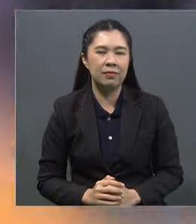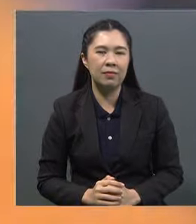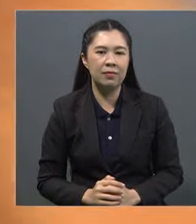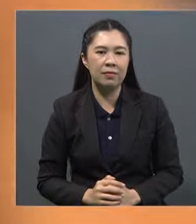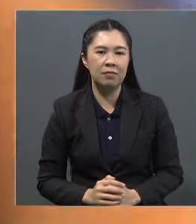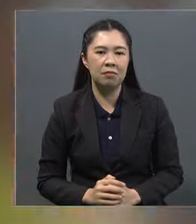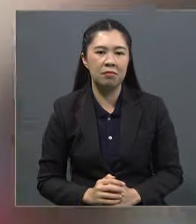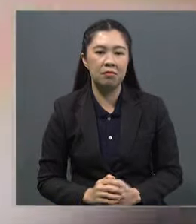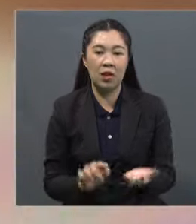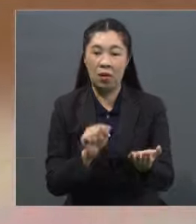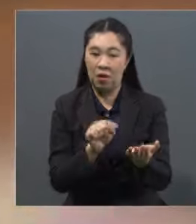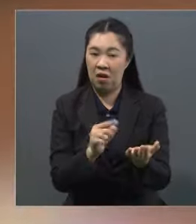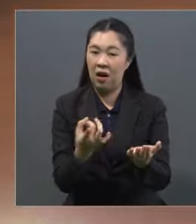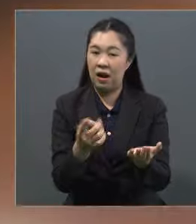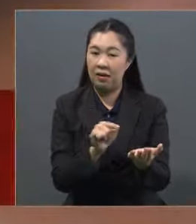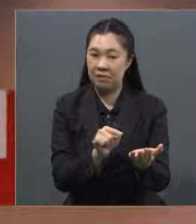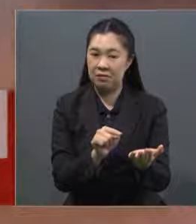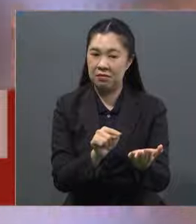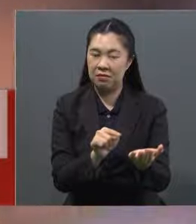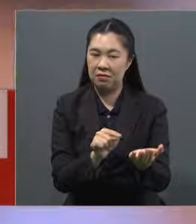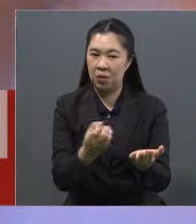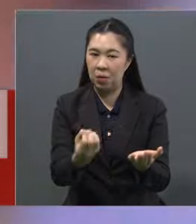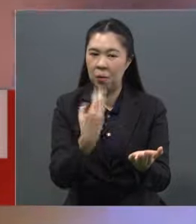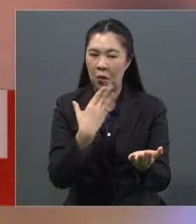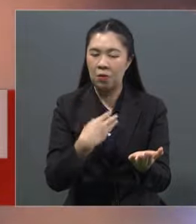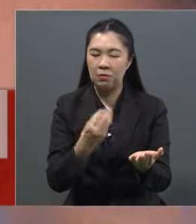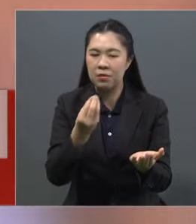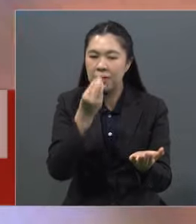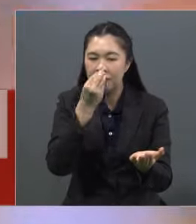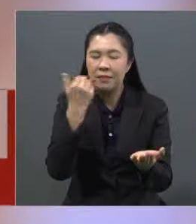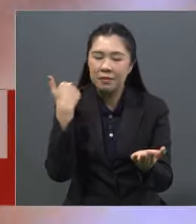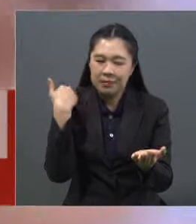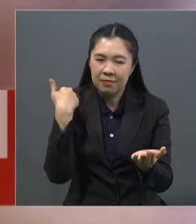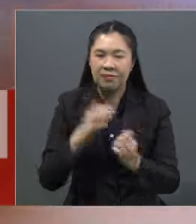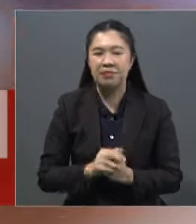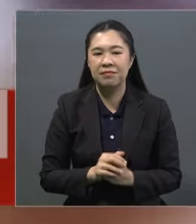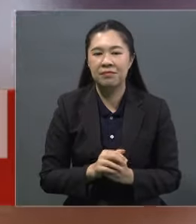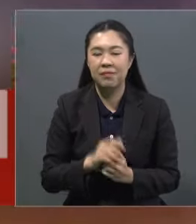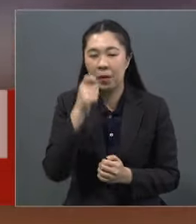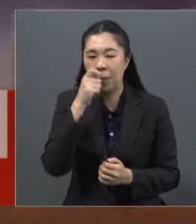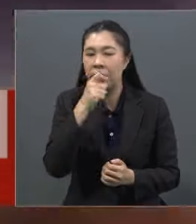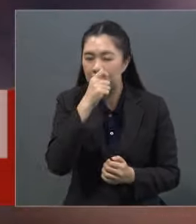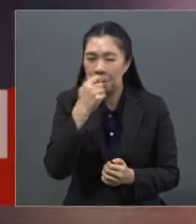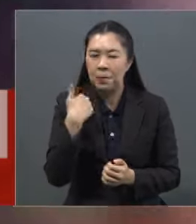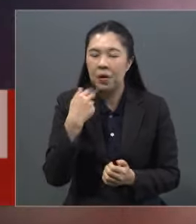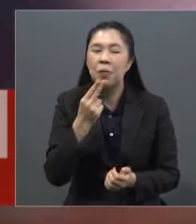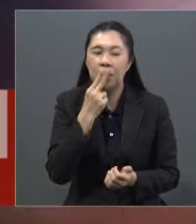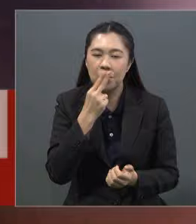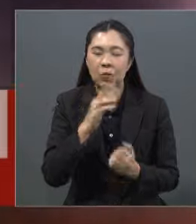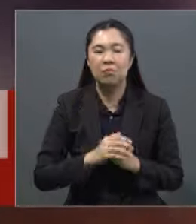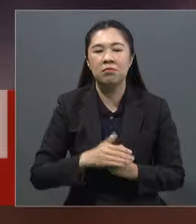มันคืออะไร เอาไว้ดม เอาไว้ดม ไม ่ไม่อย่าดม เอาไว้สูบสูบทำไมสูบ